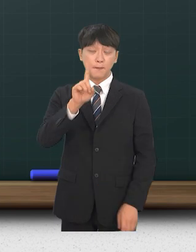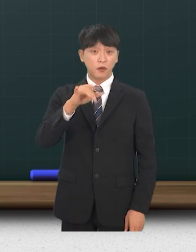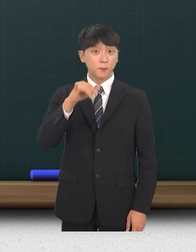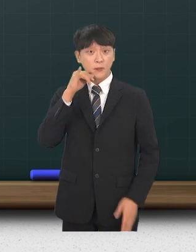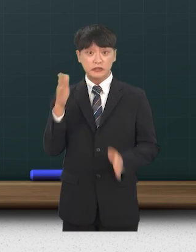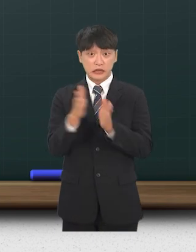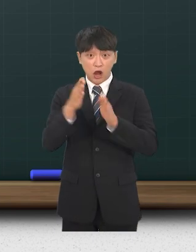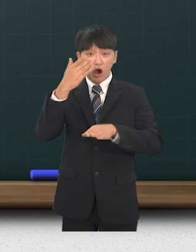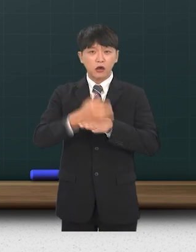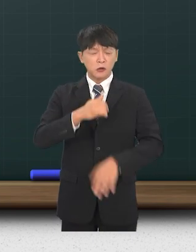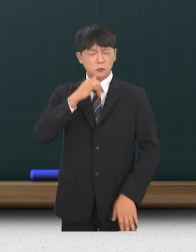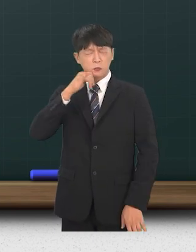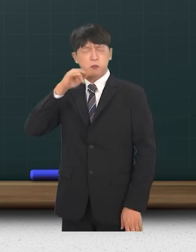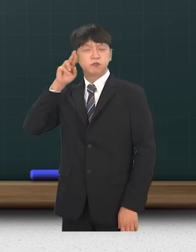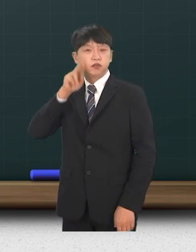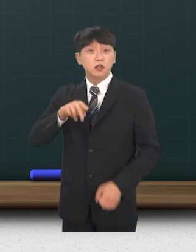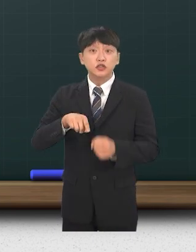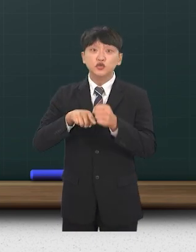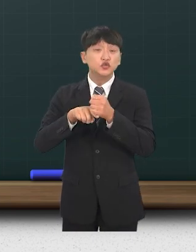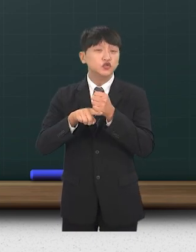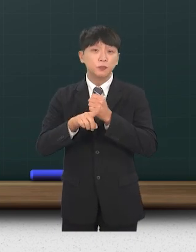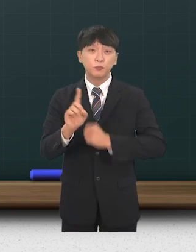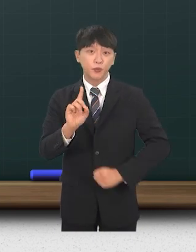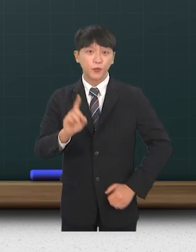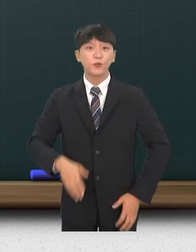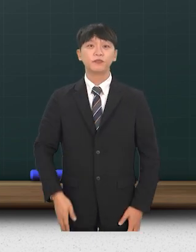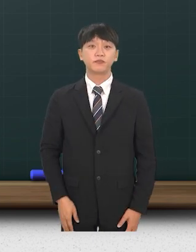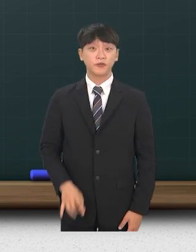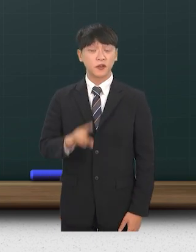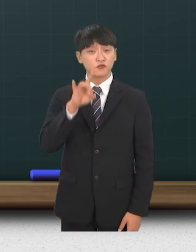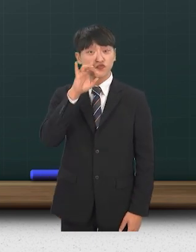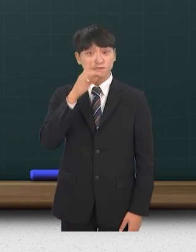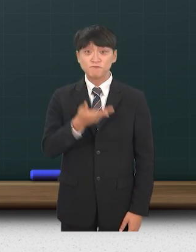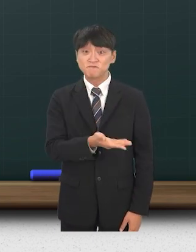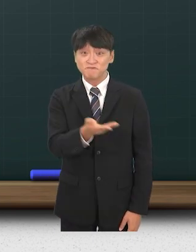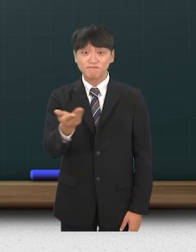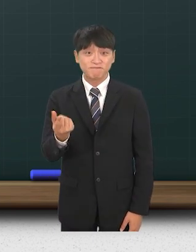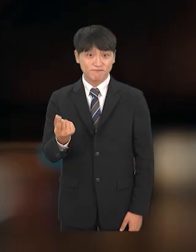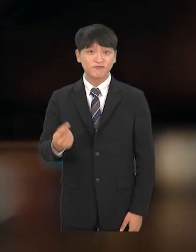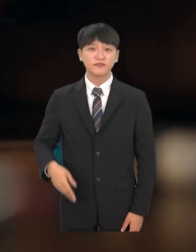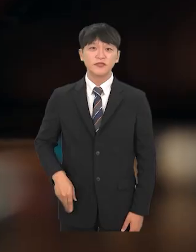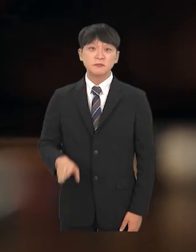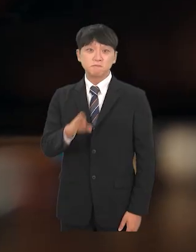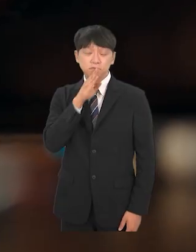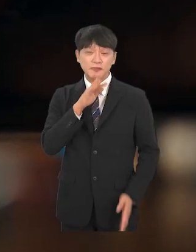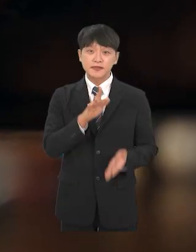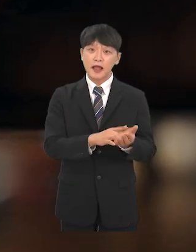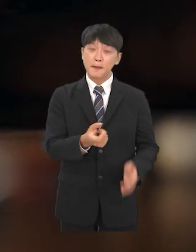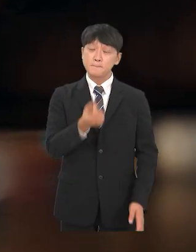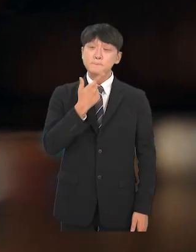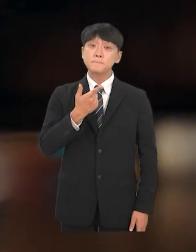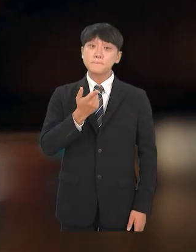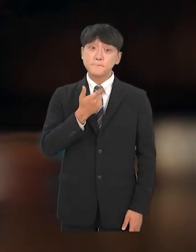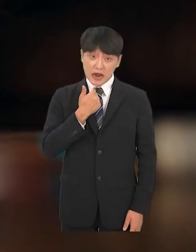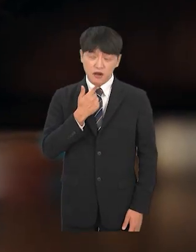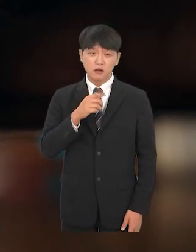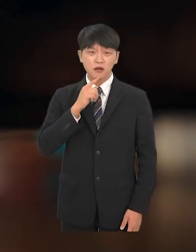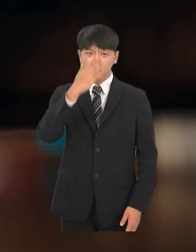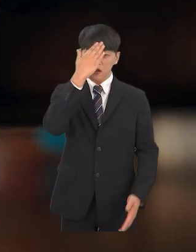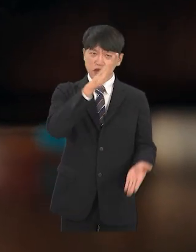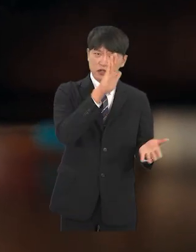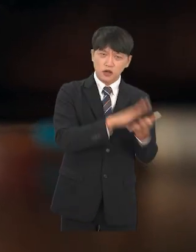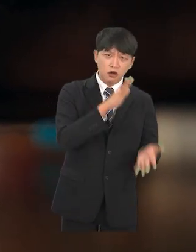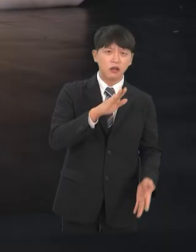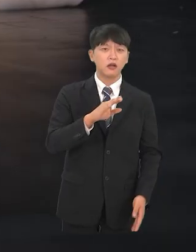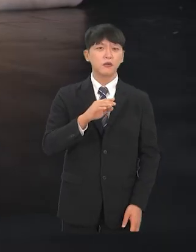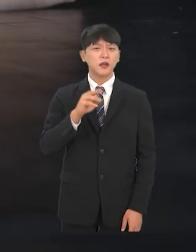그렇다면 한 번의 투약으로 심각한 중독 증세에 시달리는 이유, 궁금했던 적 있죠? 실제로 마약을 경험해 본이라면